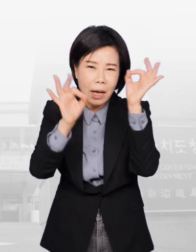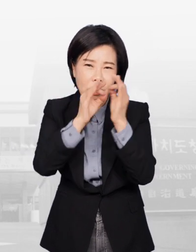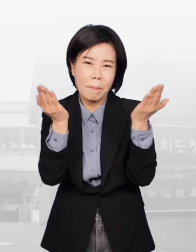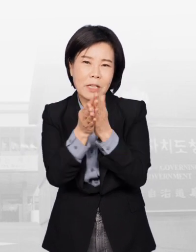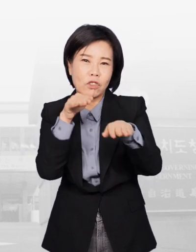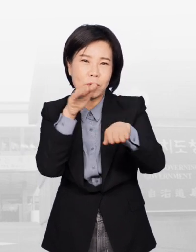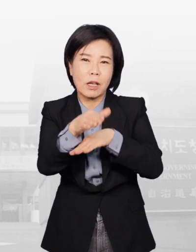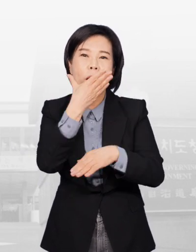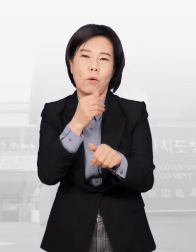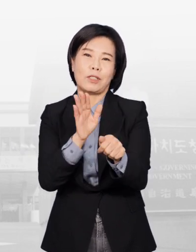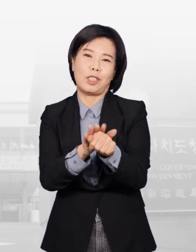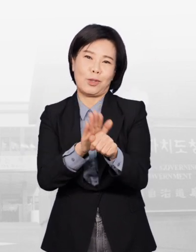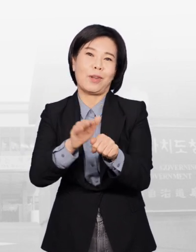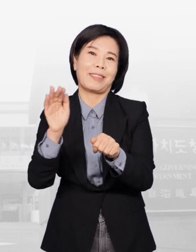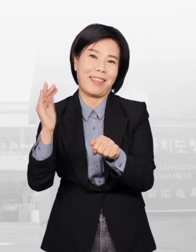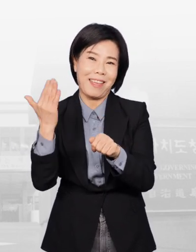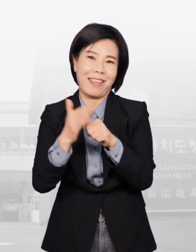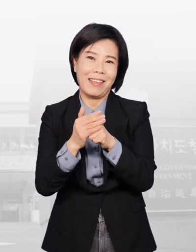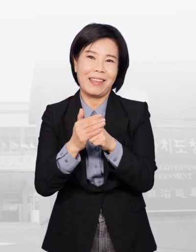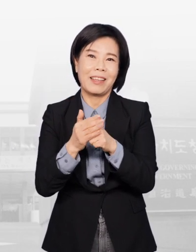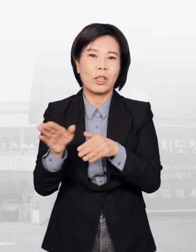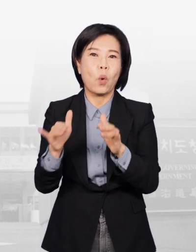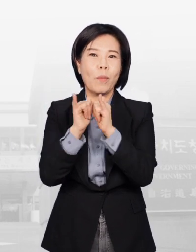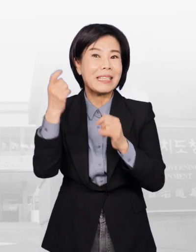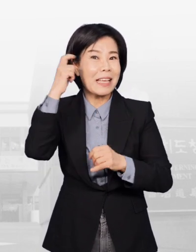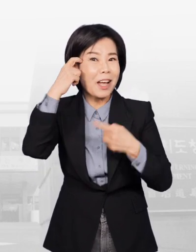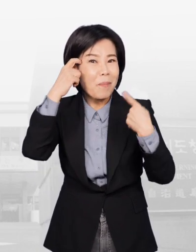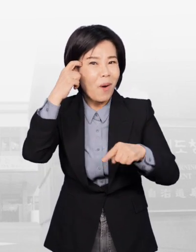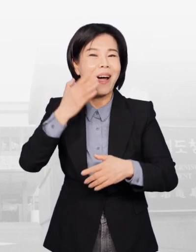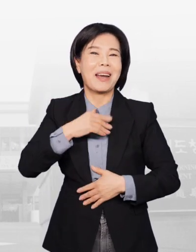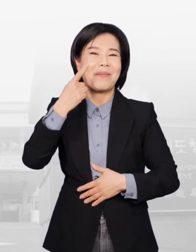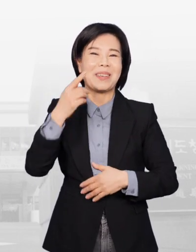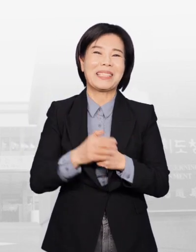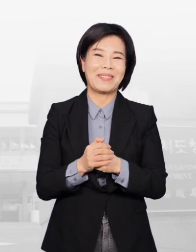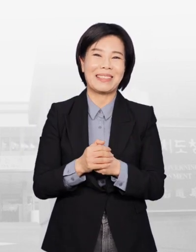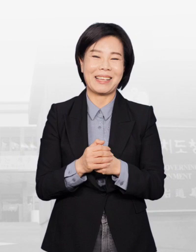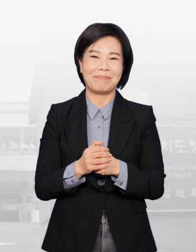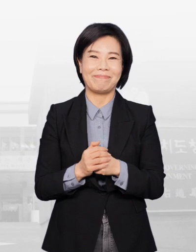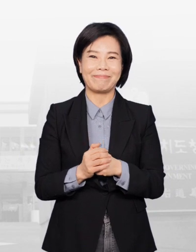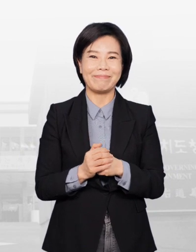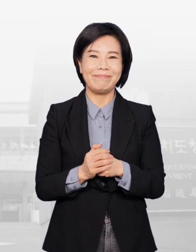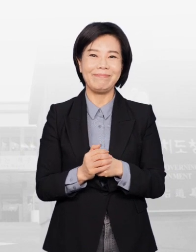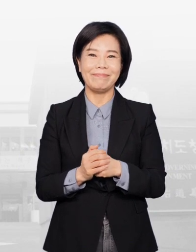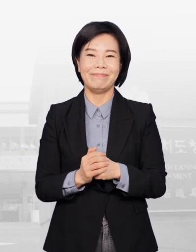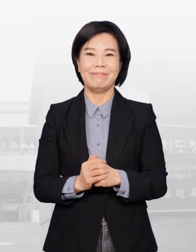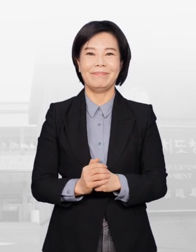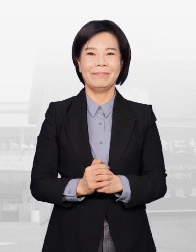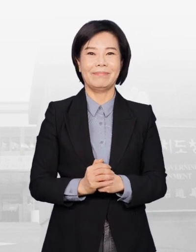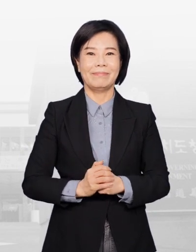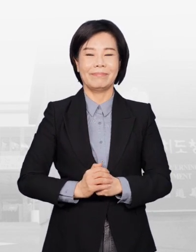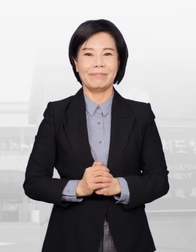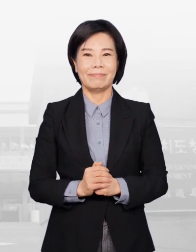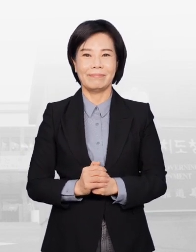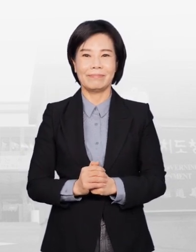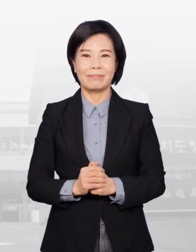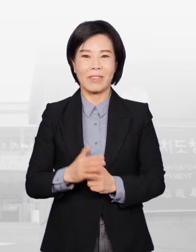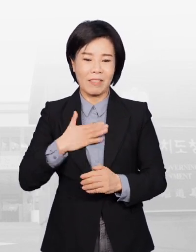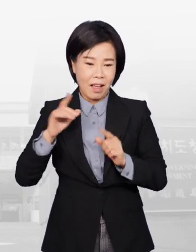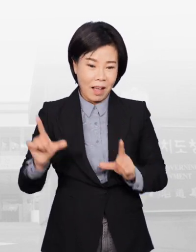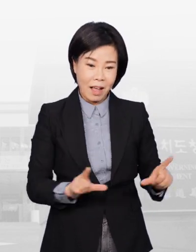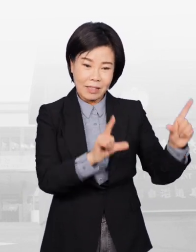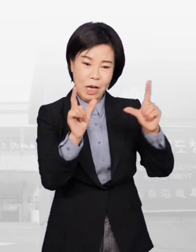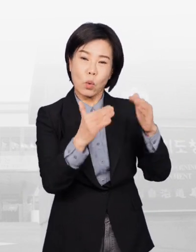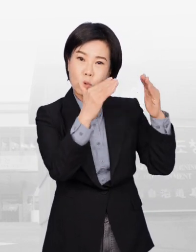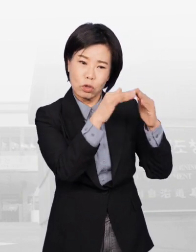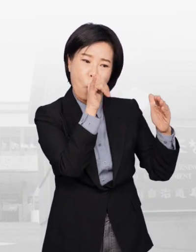맞춤형 복지 지원을 해 나갈 예정인데요. 이에 대한 도민들의 생각은 어떨까요? 함께 들어보도록 하겠습니다.